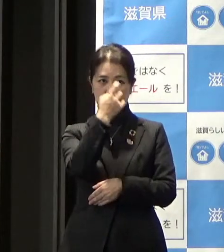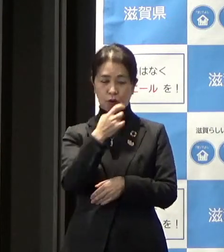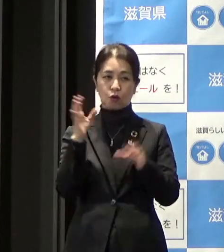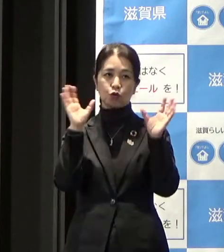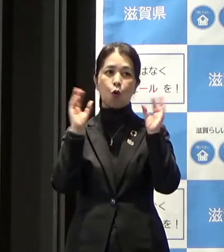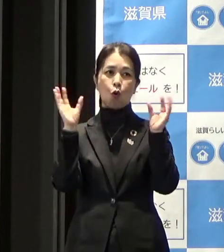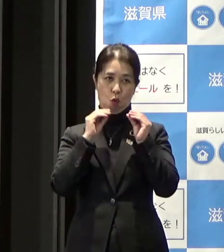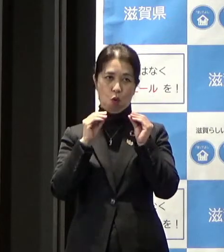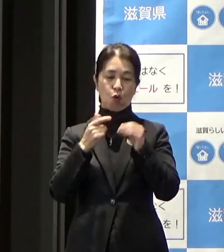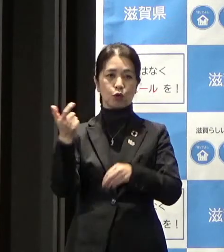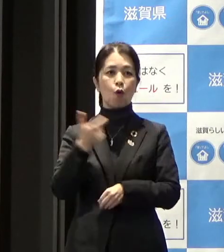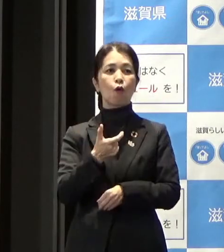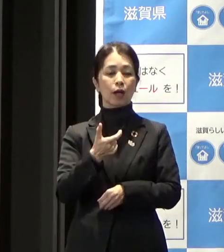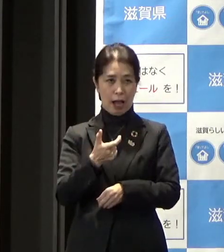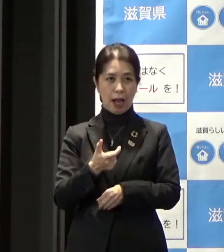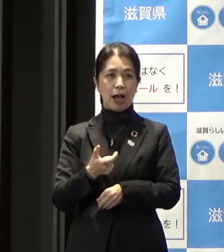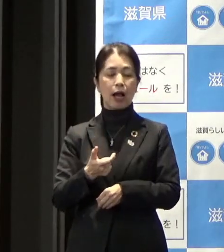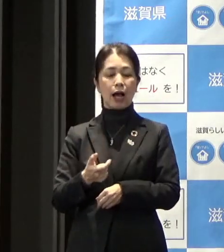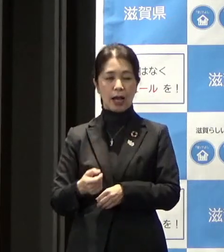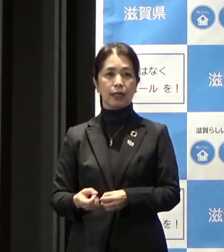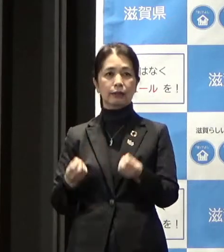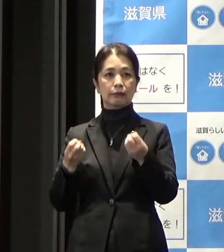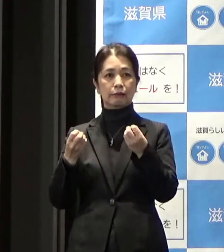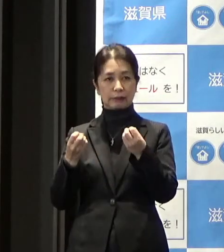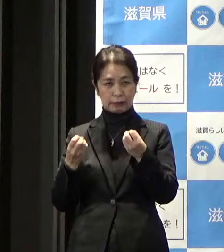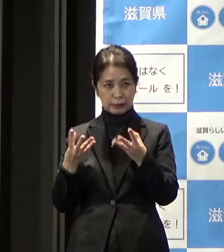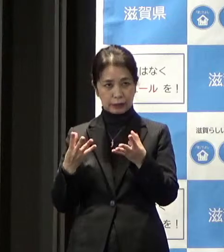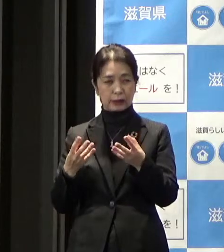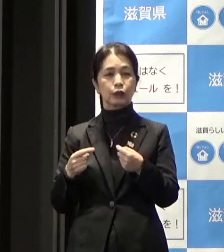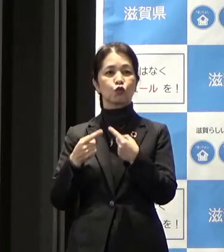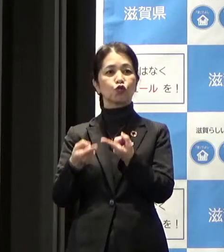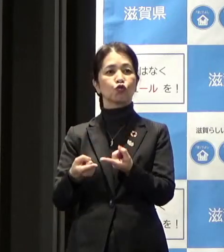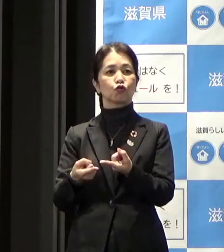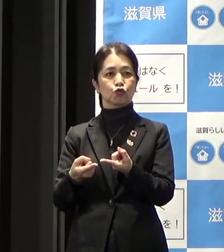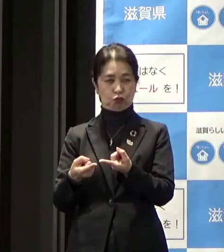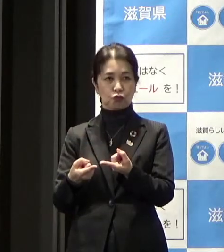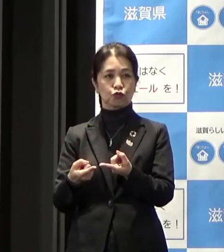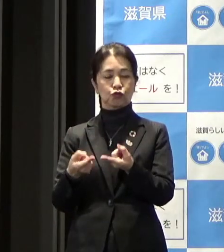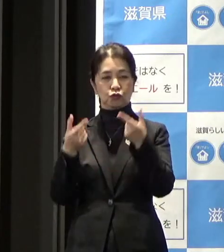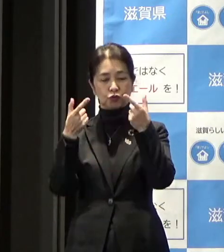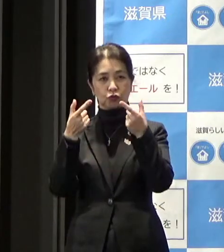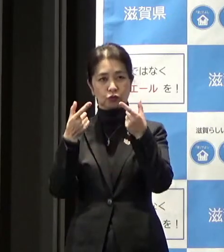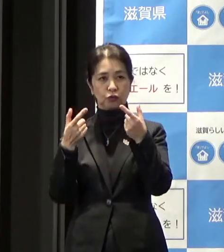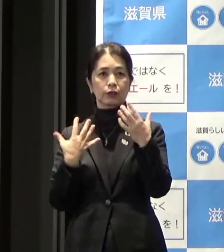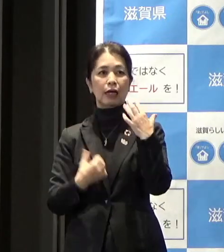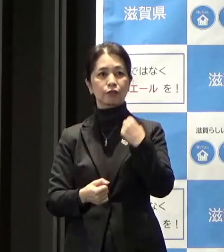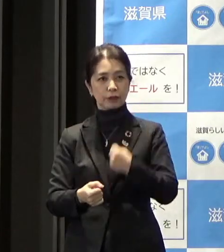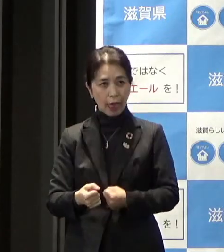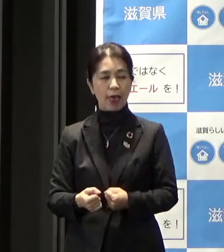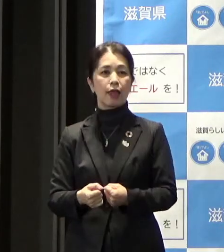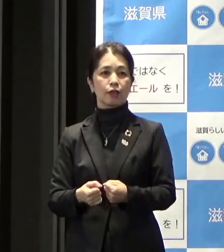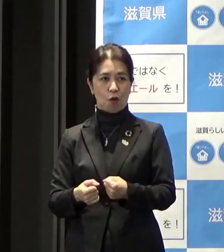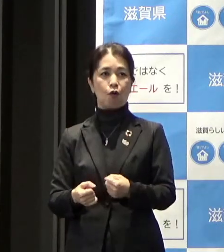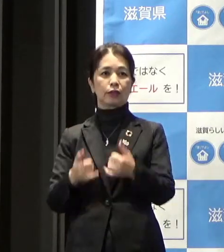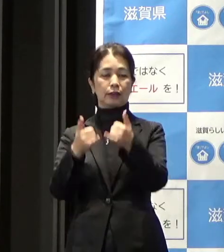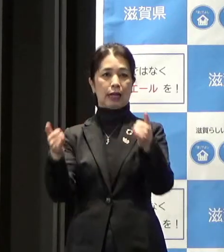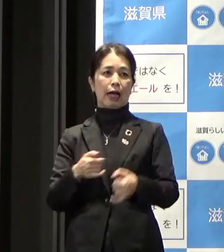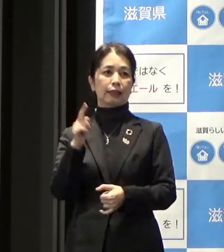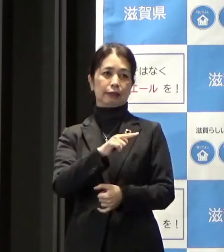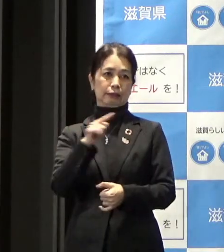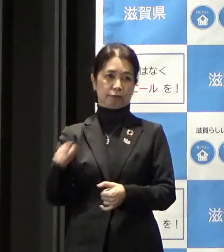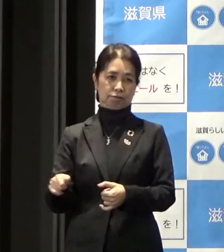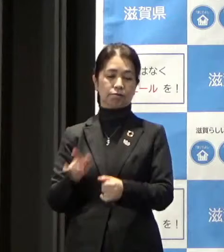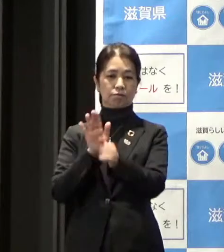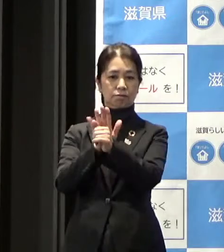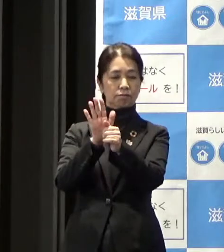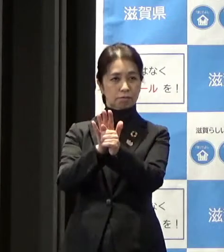化、新入生、新社会人が孤立せず、新たなスタートが切れるよう力強い支援、この